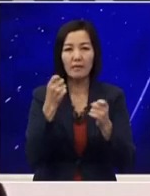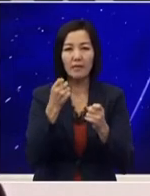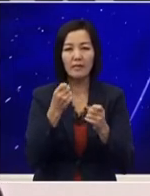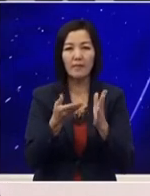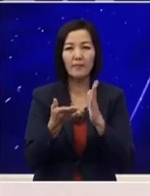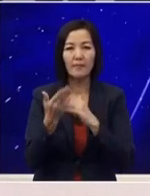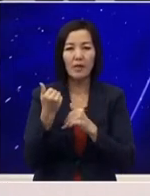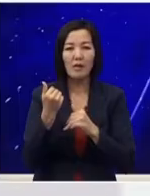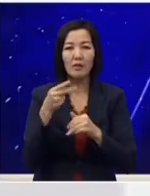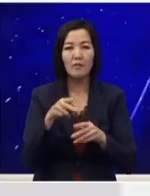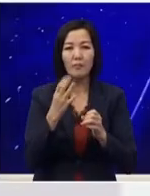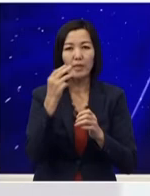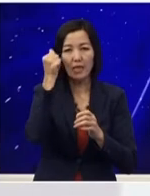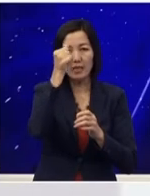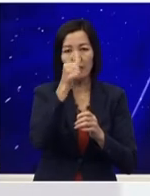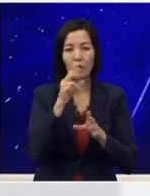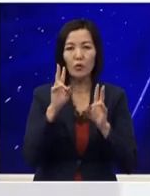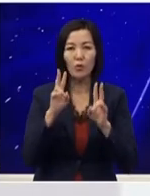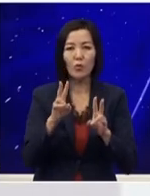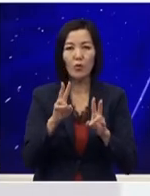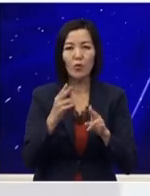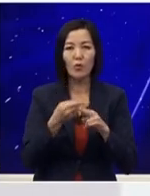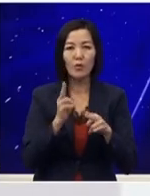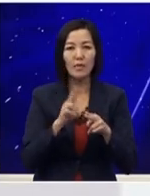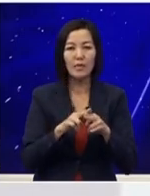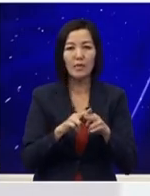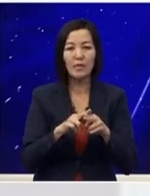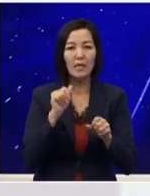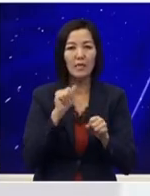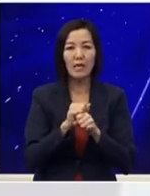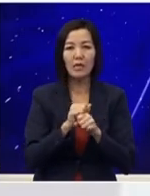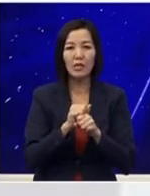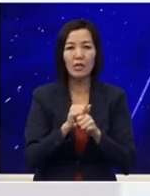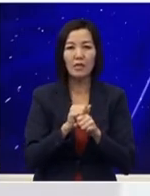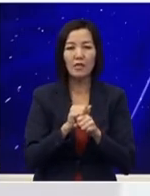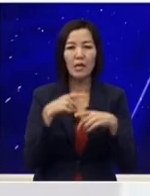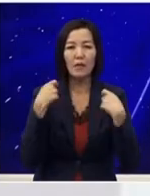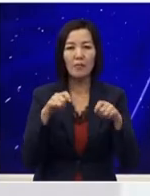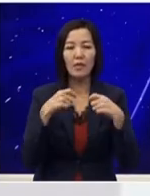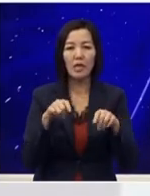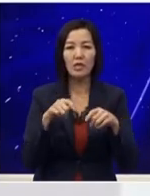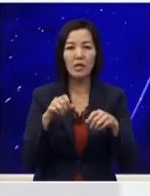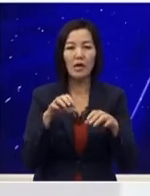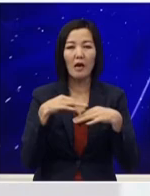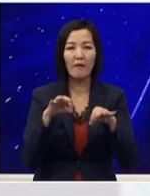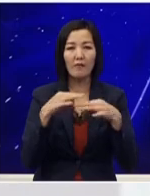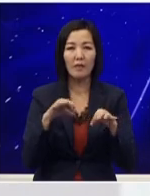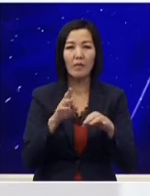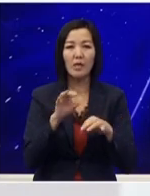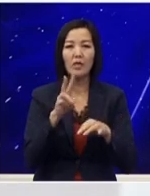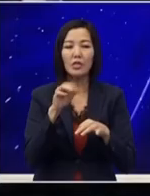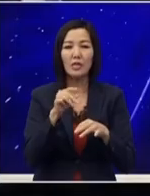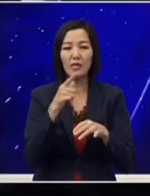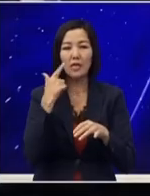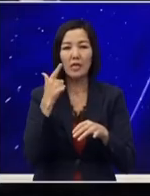в 2015 году, но, несмотря на это, он не приостановил дальнейшие продажи автомобилей. Штадлеру